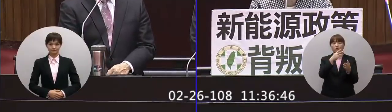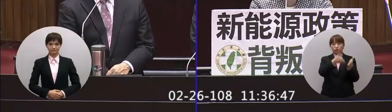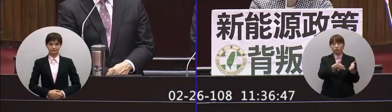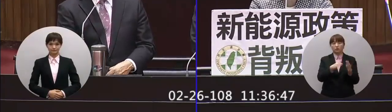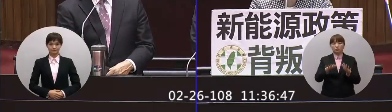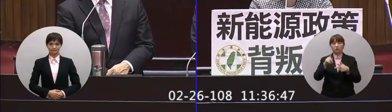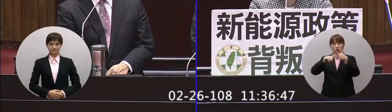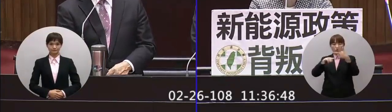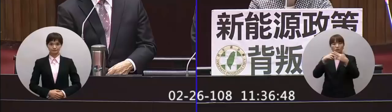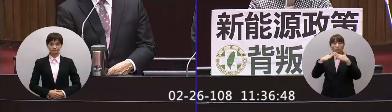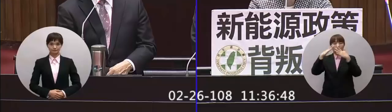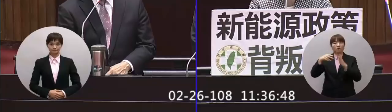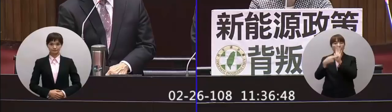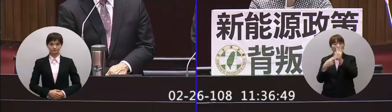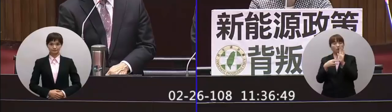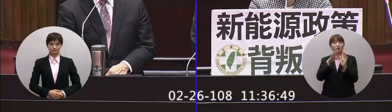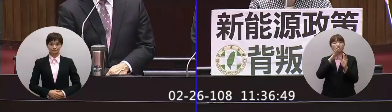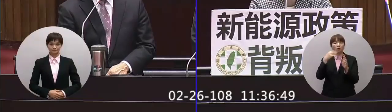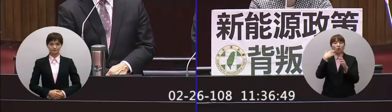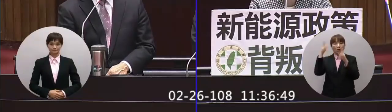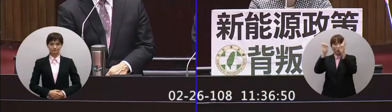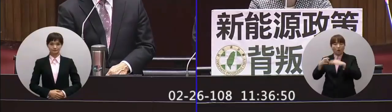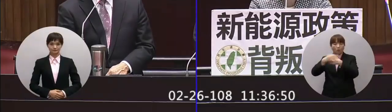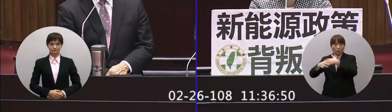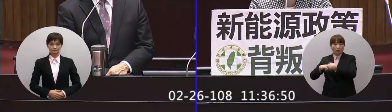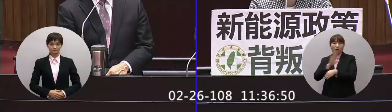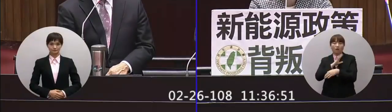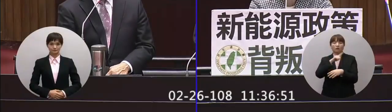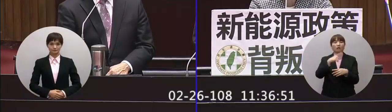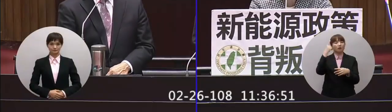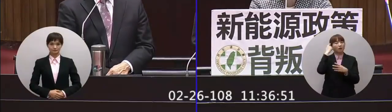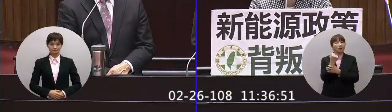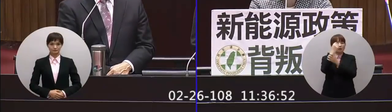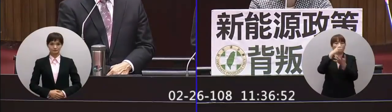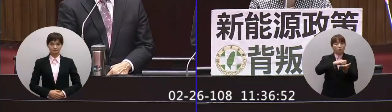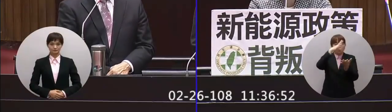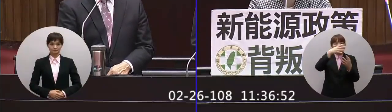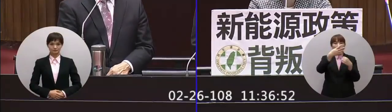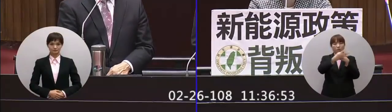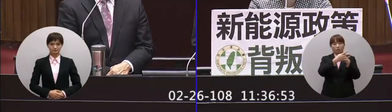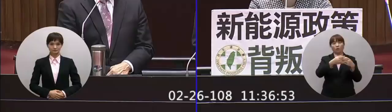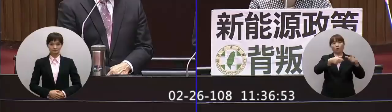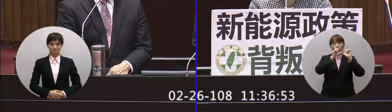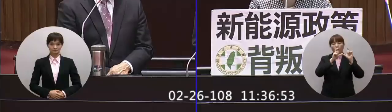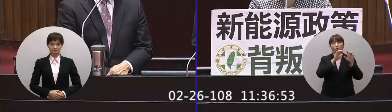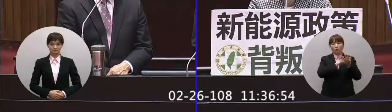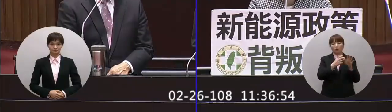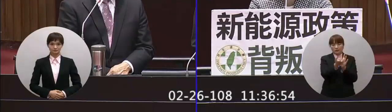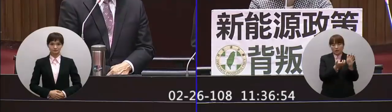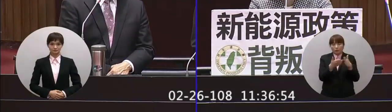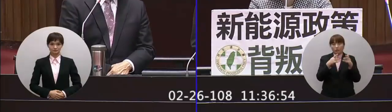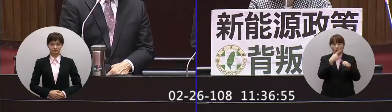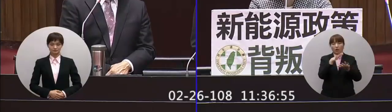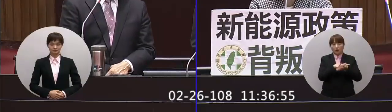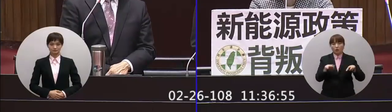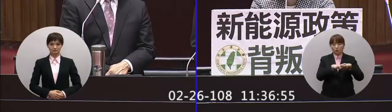市长的谈话也特别提到，是能源有缺乏的时候，他赞成要重启核四，而且是在安全的前提。